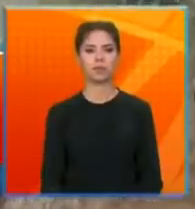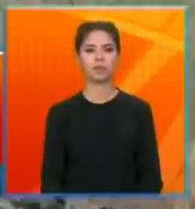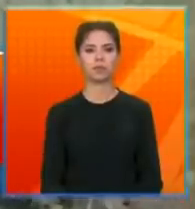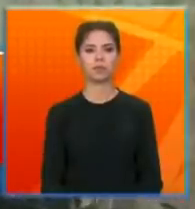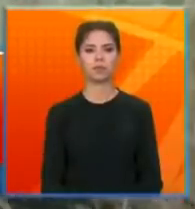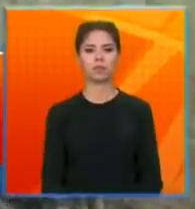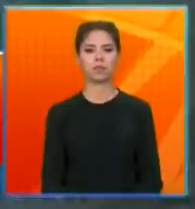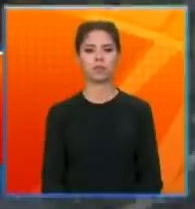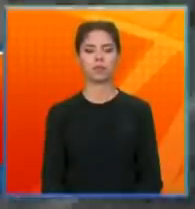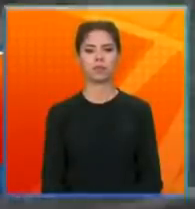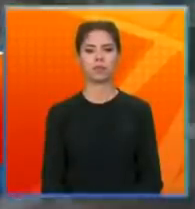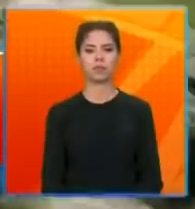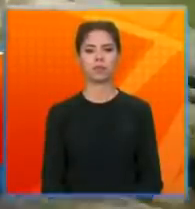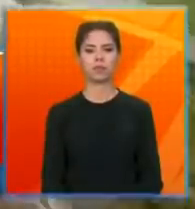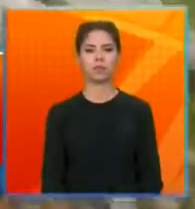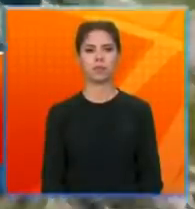Ben Türk komandosuyum!